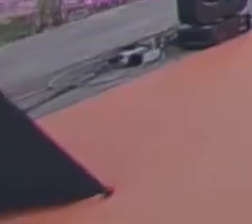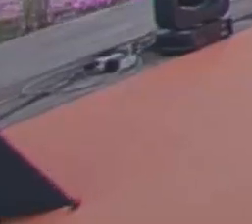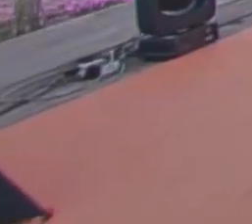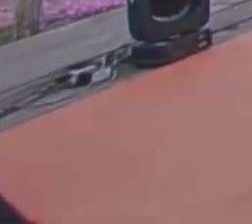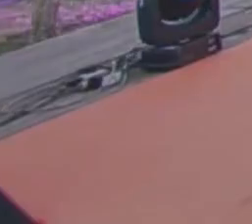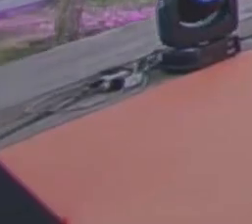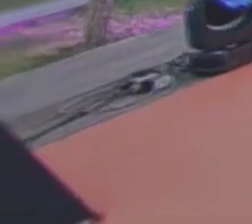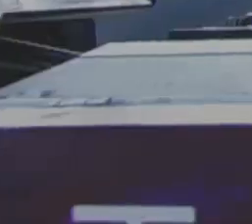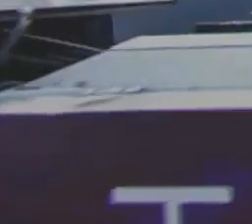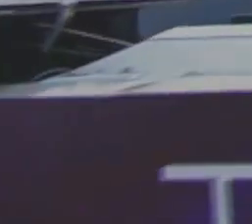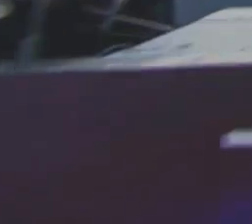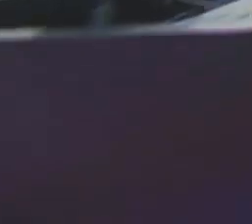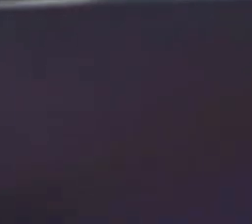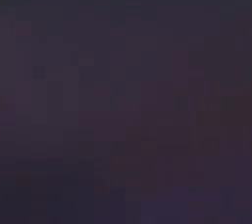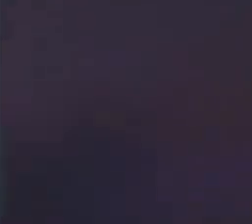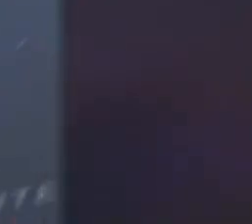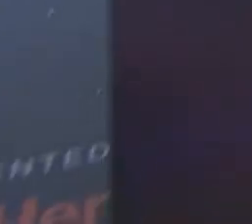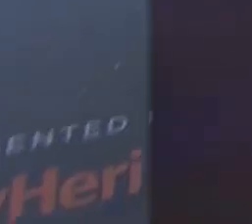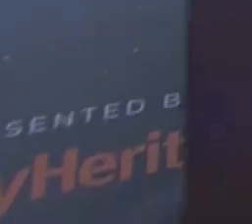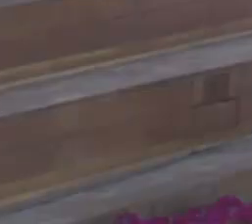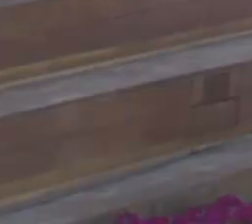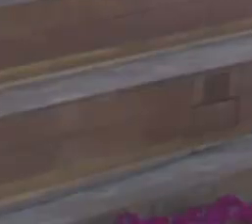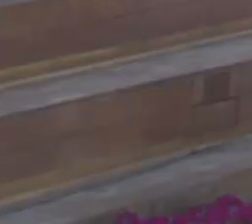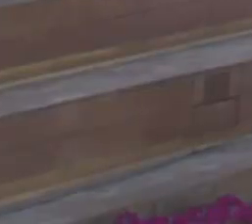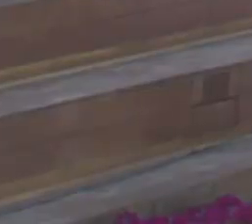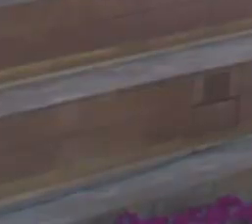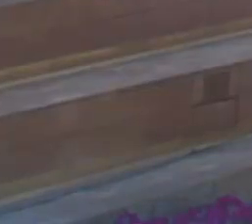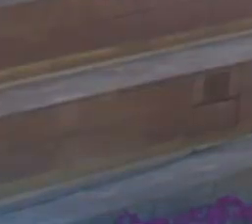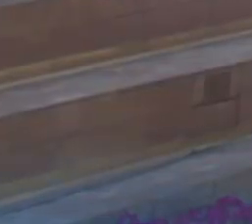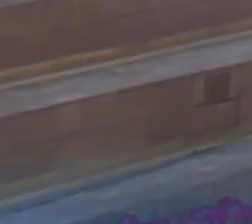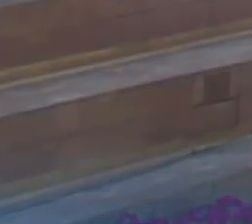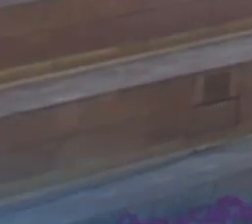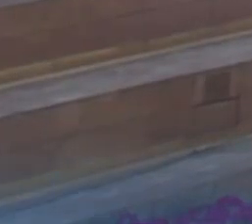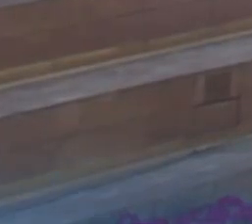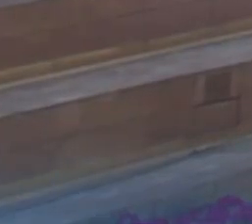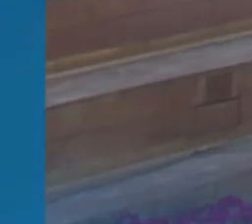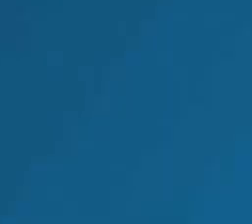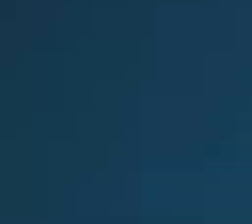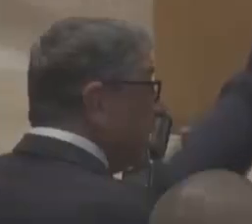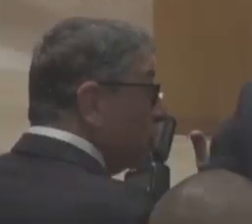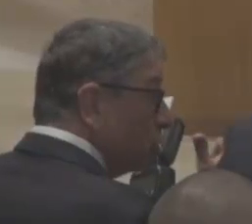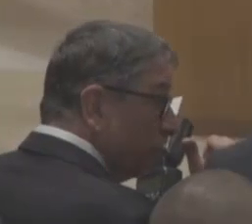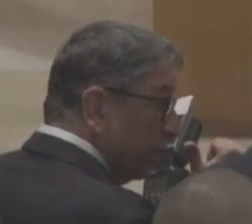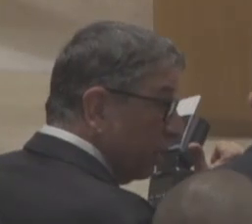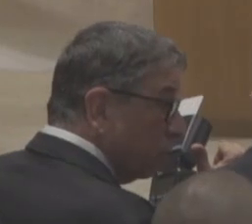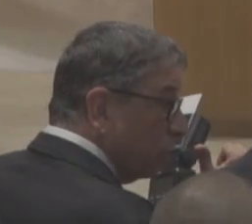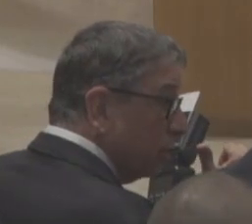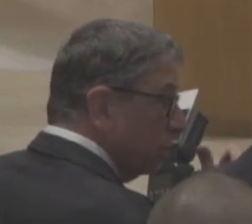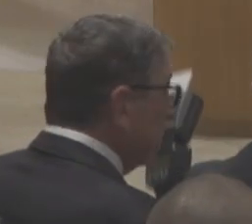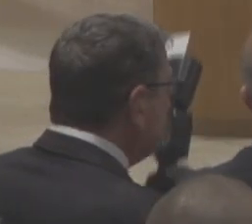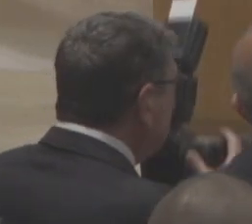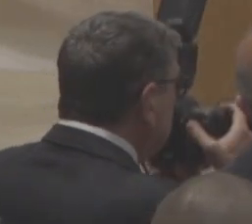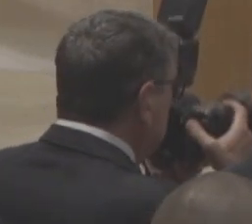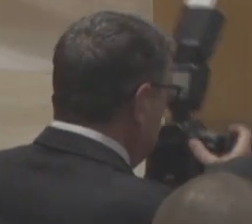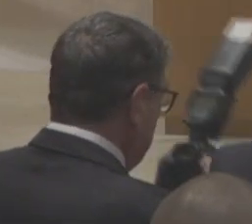מיוחד מהשקת אירוע המוזיקה הגדול בעולם. ערב טוב, טרי! מרכיבים